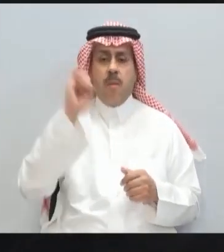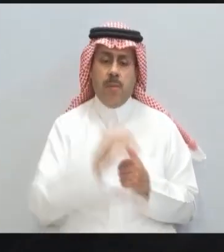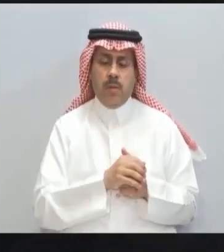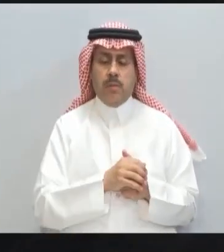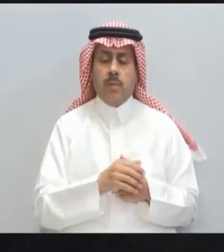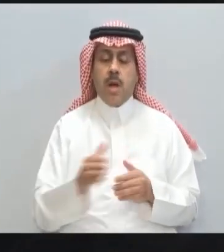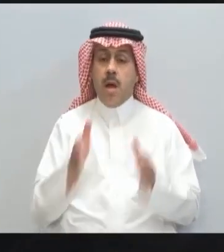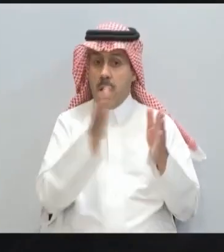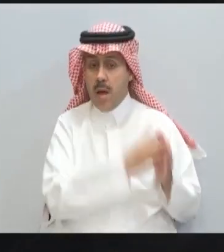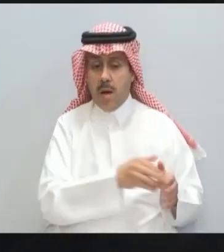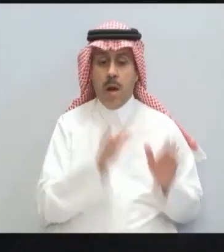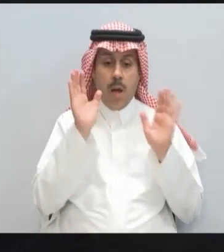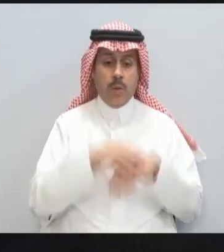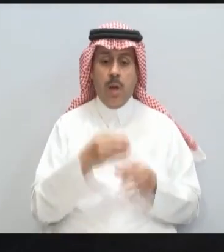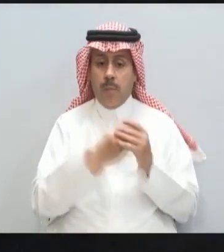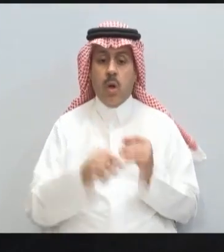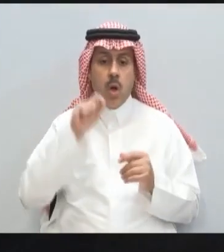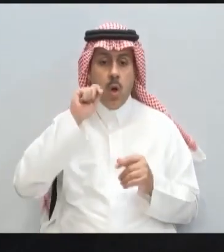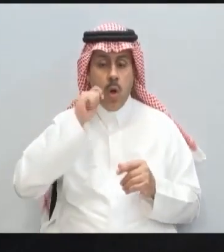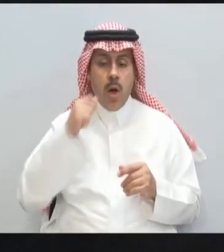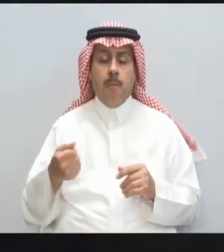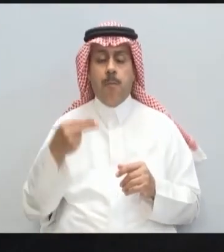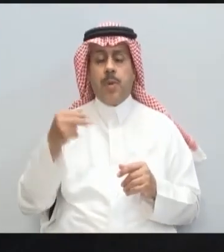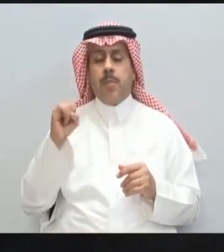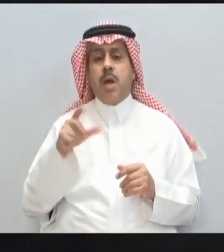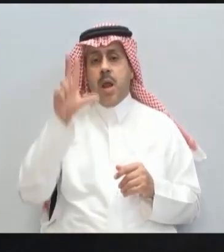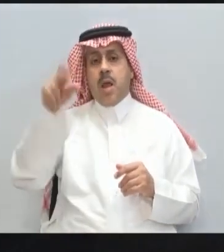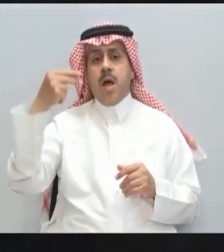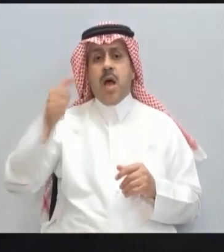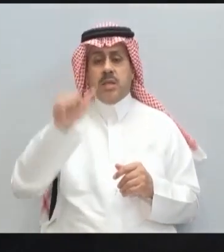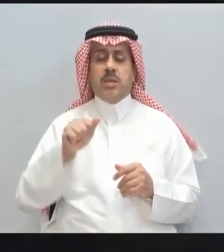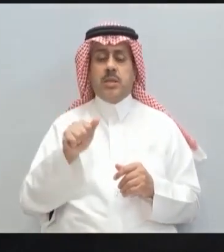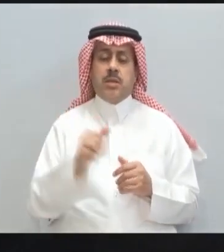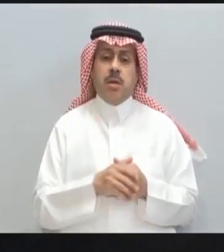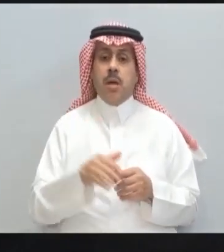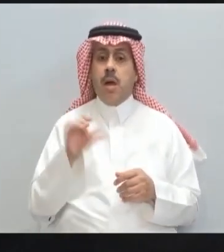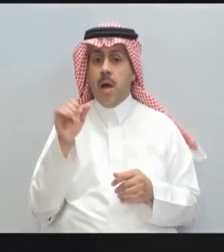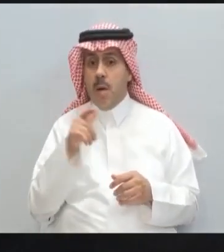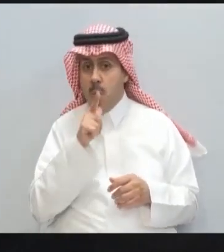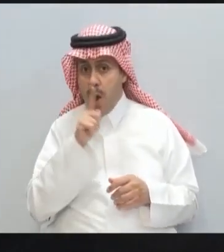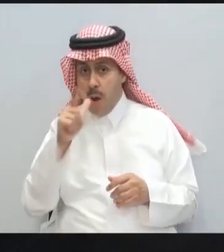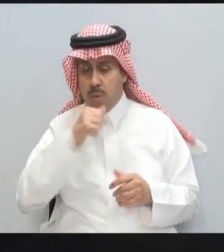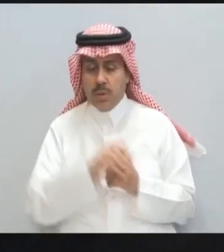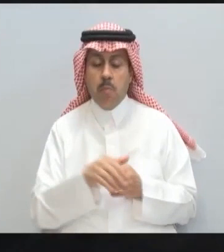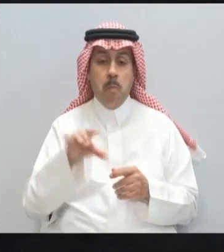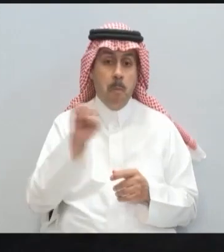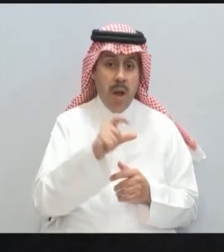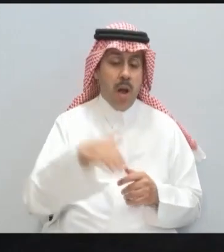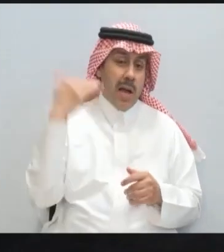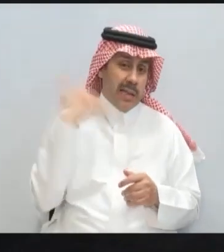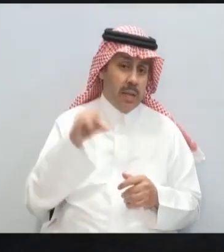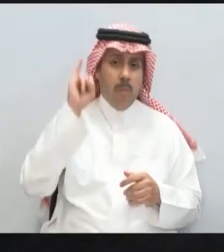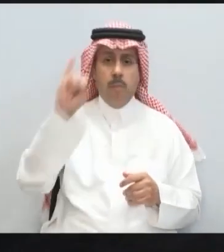العاص رضي الله عنهما عن النبي صلى الله عليه وسلم انه قال من قتل معاهدا لم يره راد